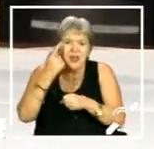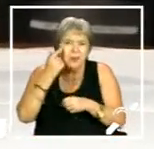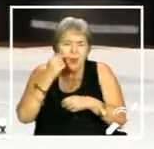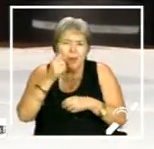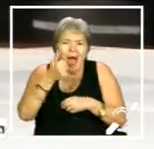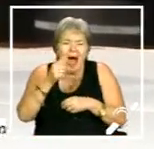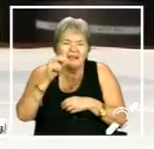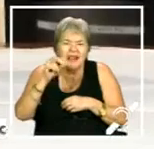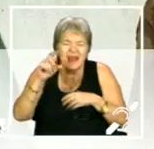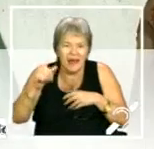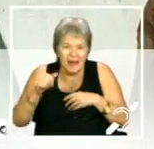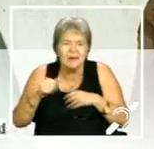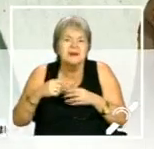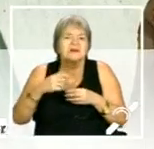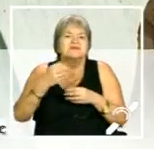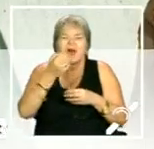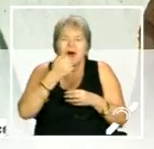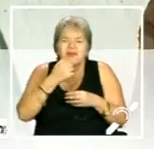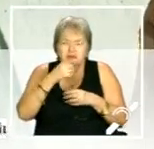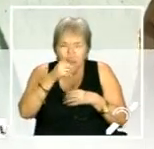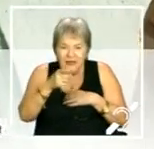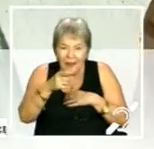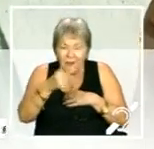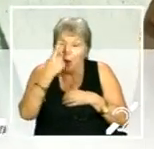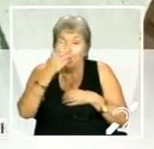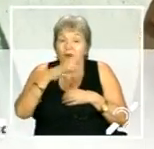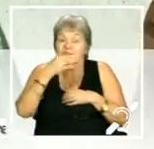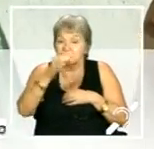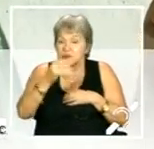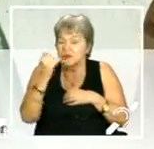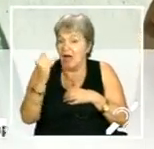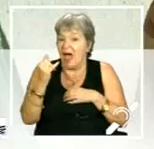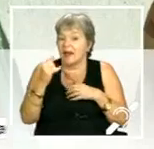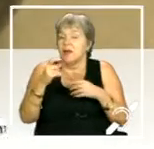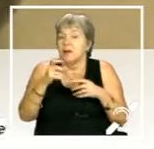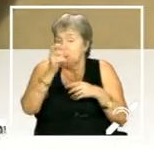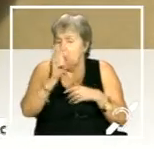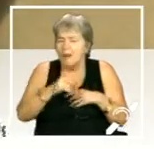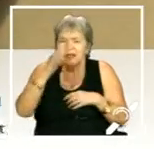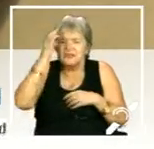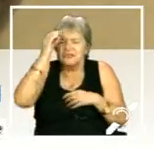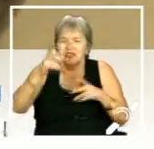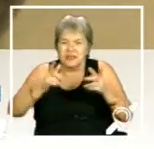asupra fructelor și sâmburilor. Unul dintre răspunsurile pe care oamenii de știință îl așteaptă